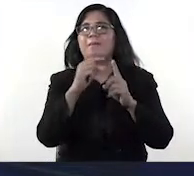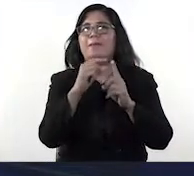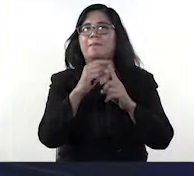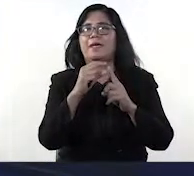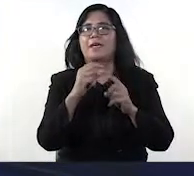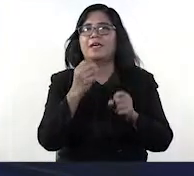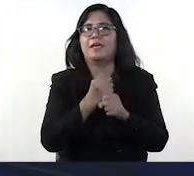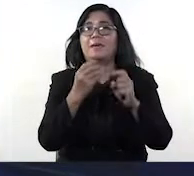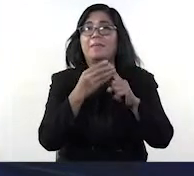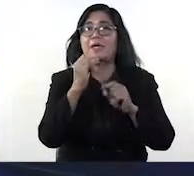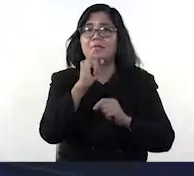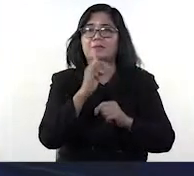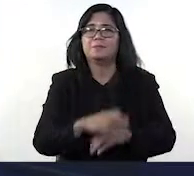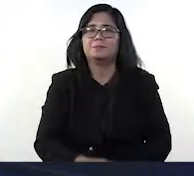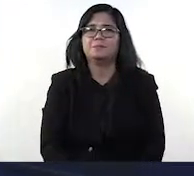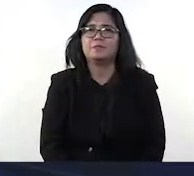Indonesia